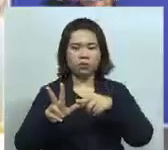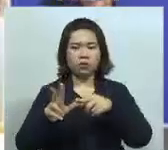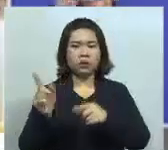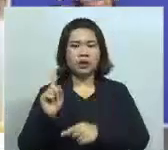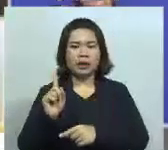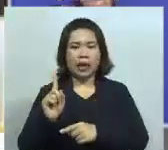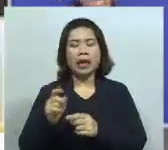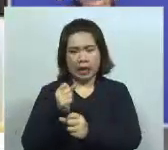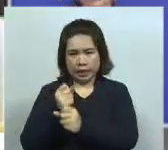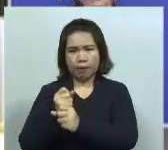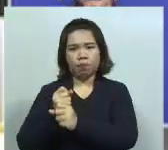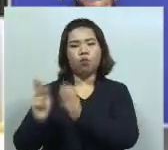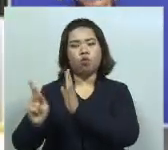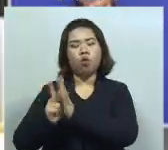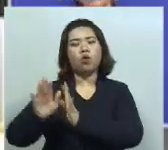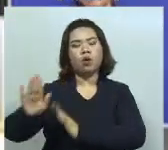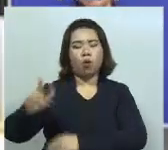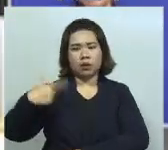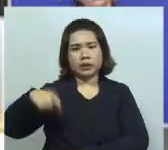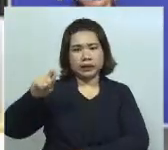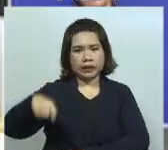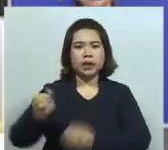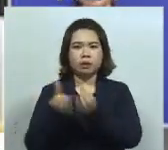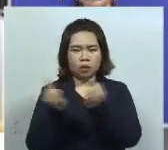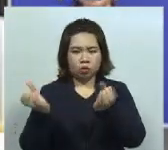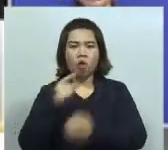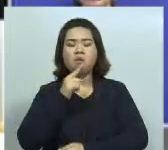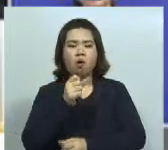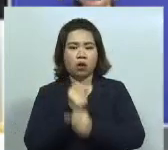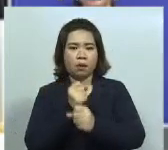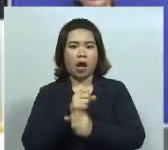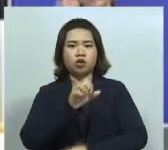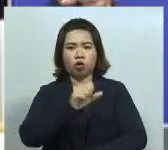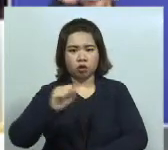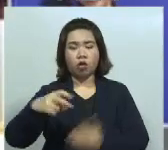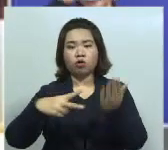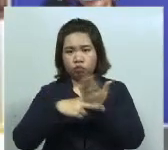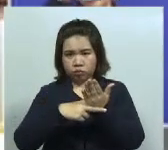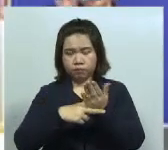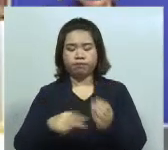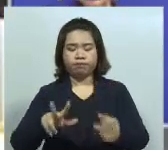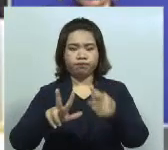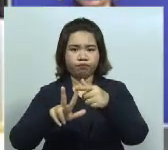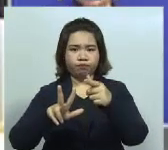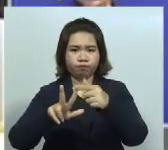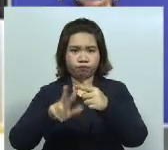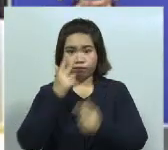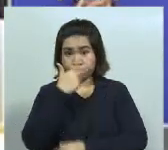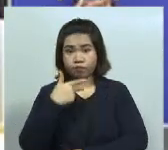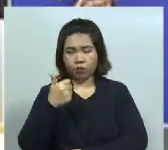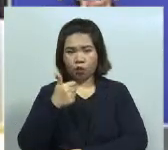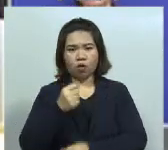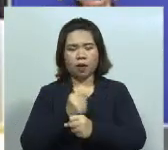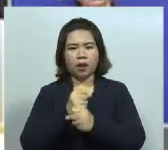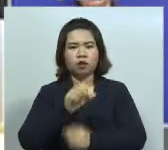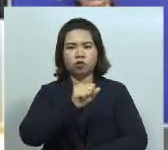หว่างการปฏิบัติตามคำสั่งศาลรัฐธรรมนูญที่ให้ยุติการปฏิบัติหน้าที่นายอภิสิทธิ์เวชชาชีวะที่ลาออกจ